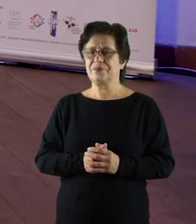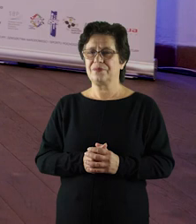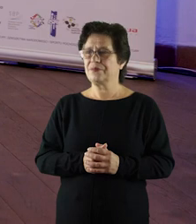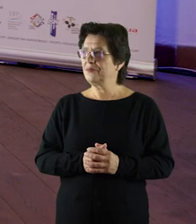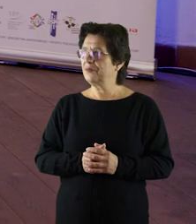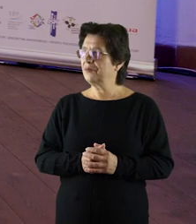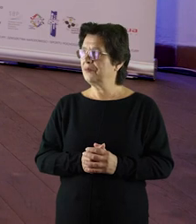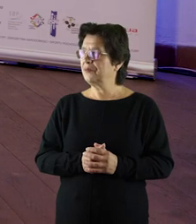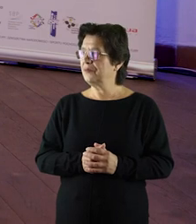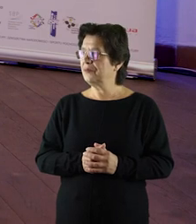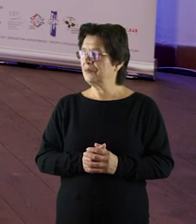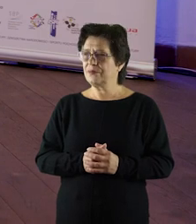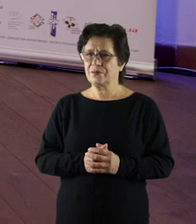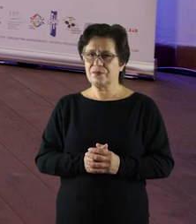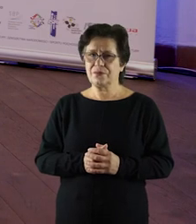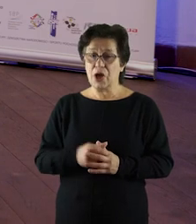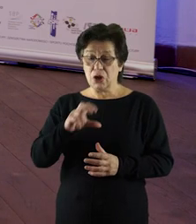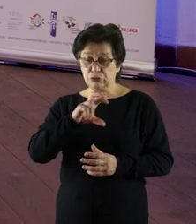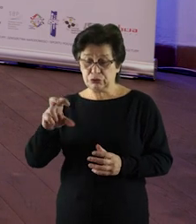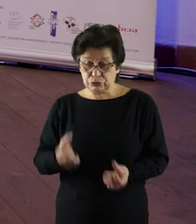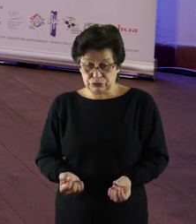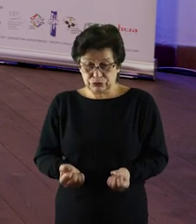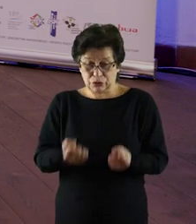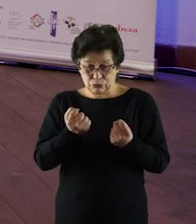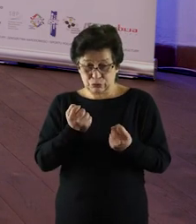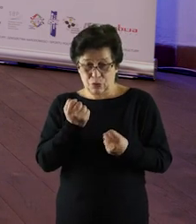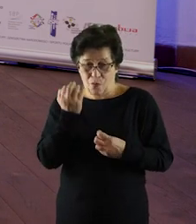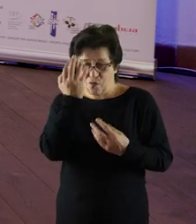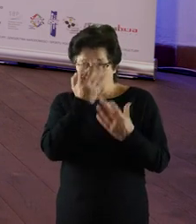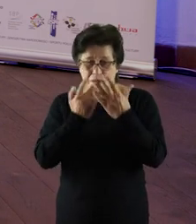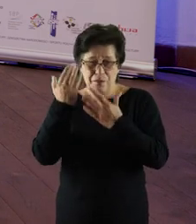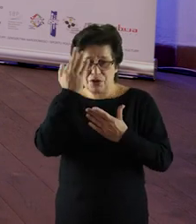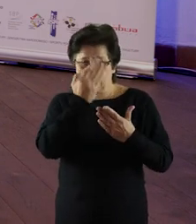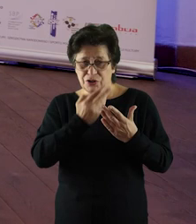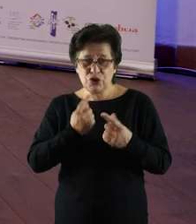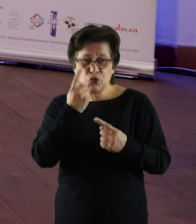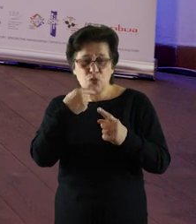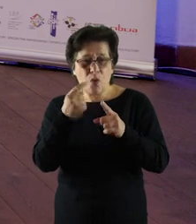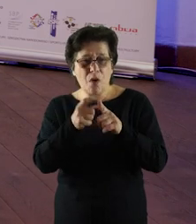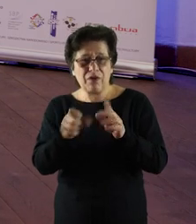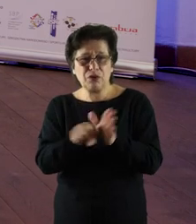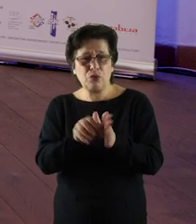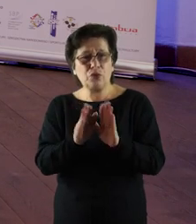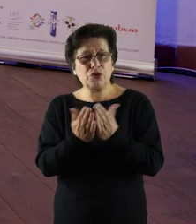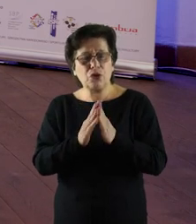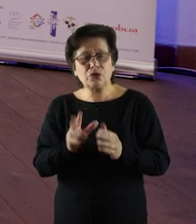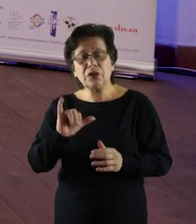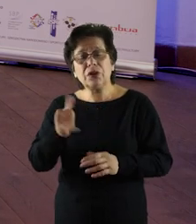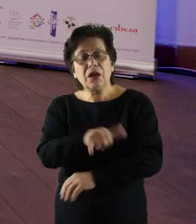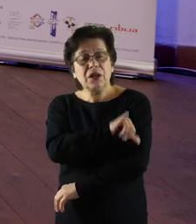Czy ciężko jest wymyślić słowa do książki? Pytanie świetne i już na nie odpowiadam. Jak masz na